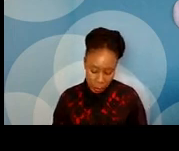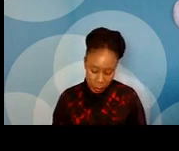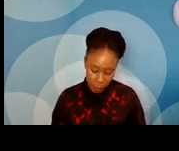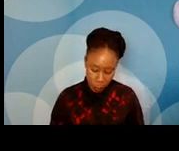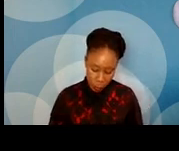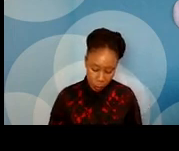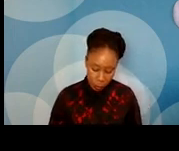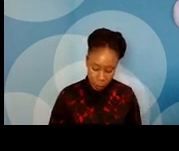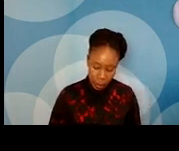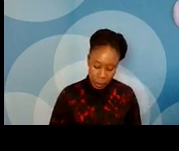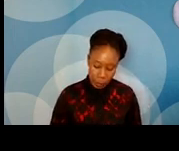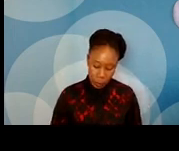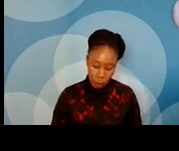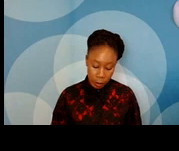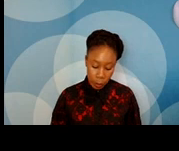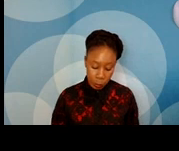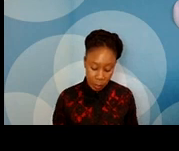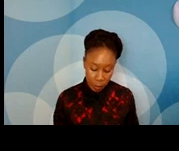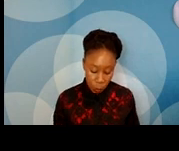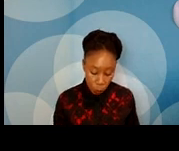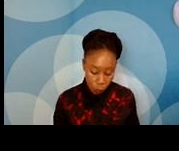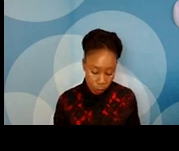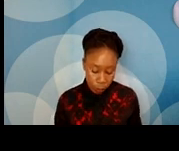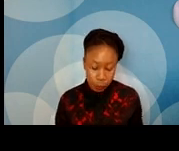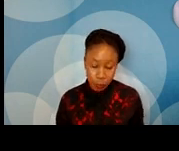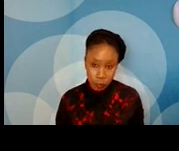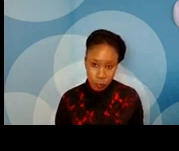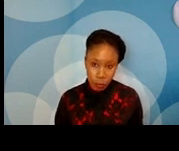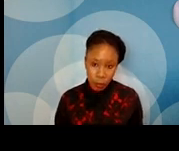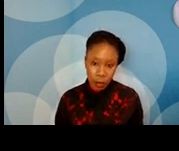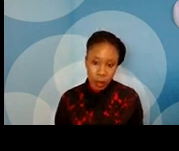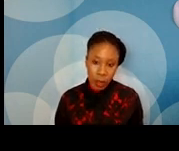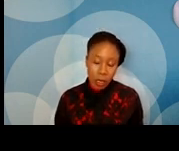underskattar seniora arbetstagares prestationer.